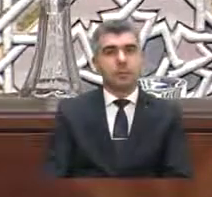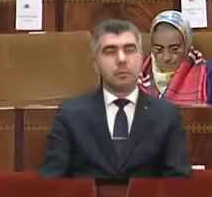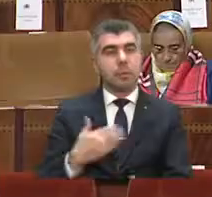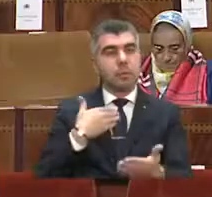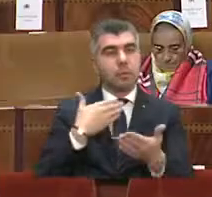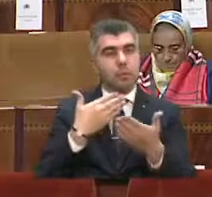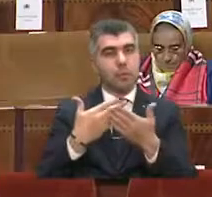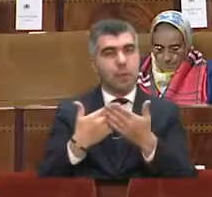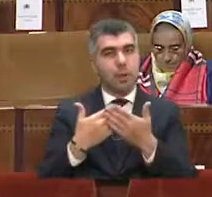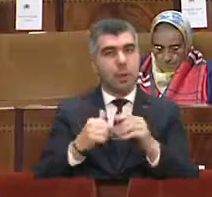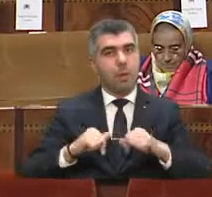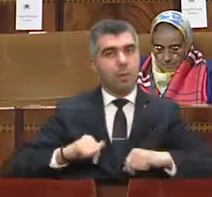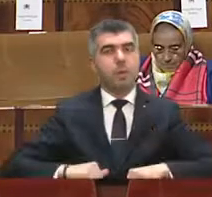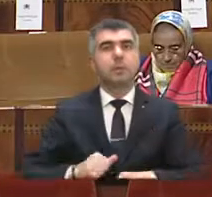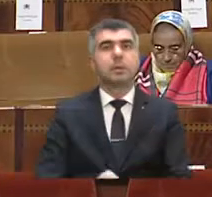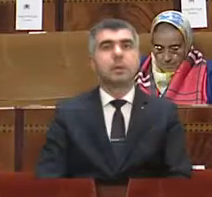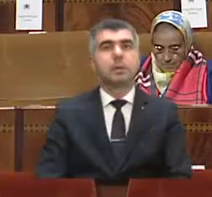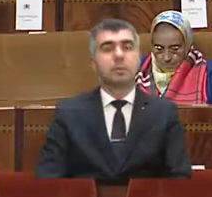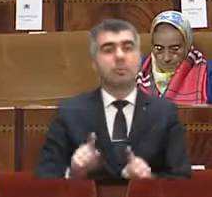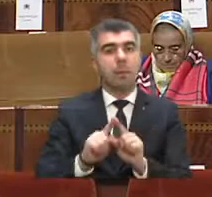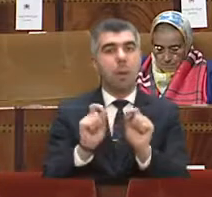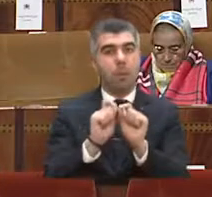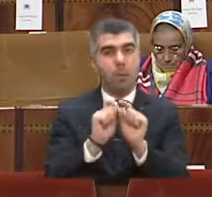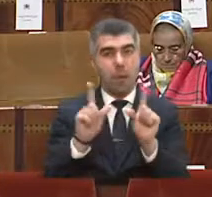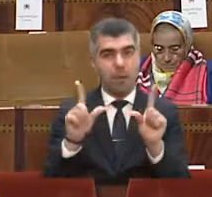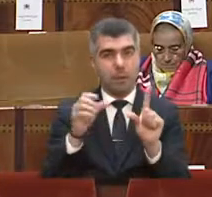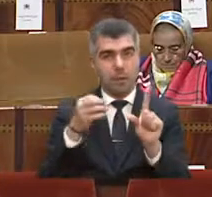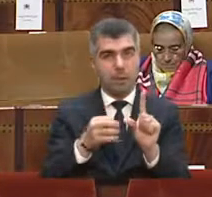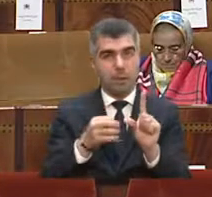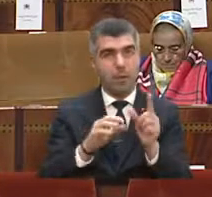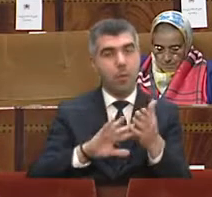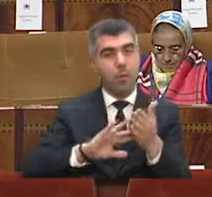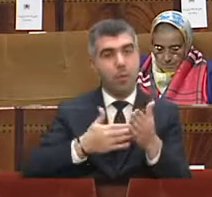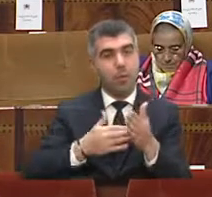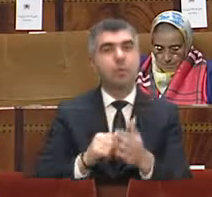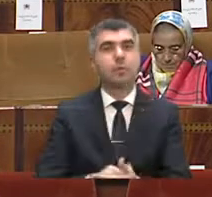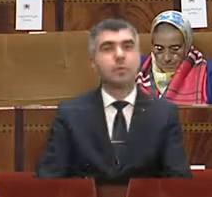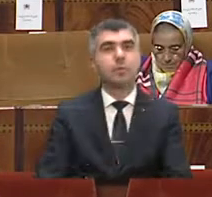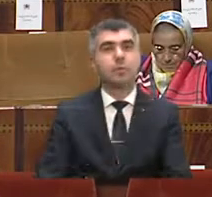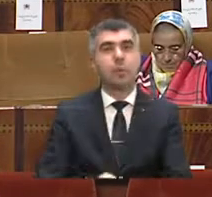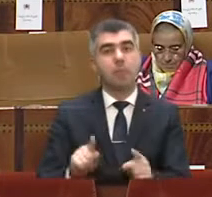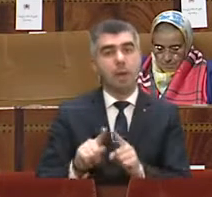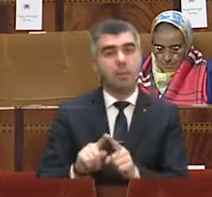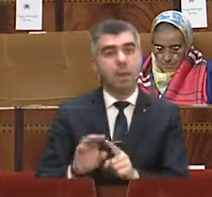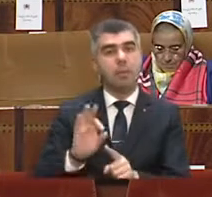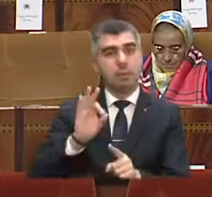شكرا سيد الوزير على التوضيحات التي تجسد بالفعل